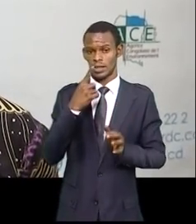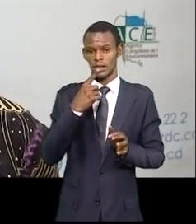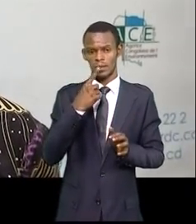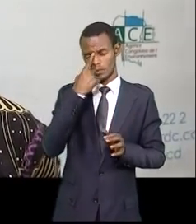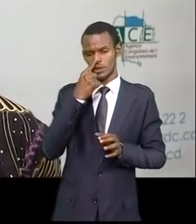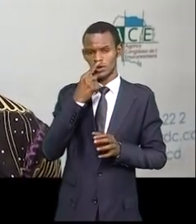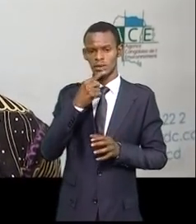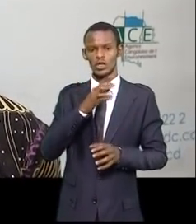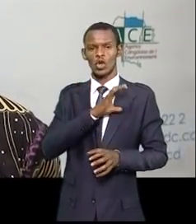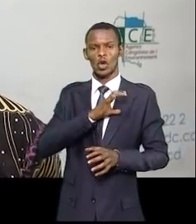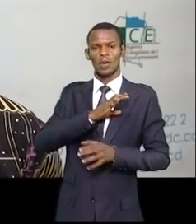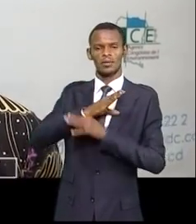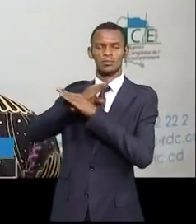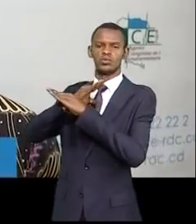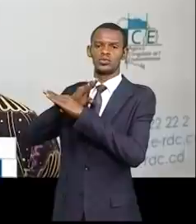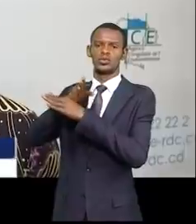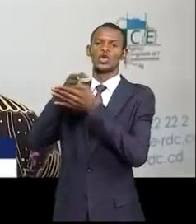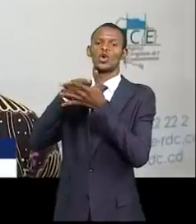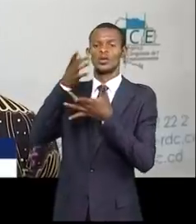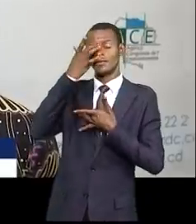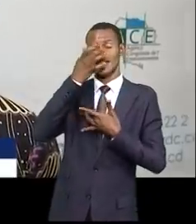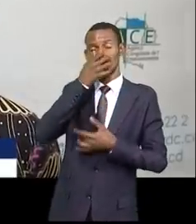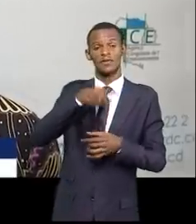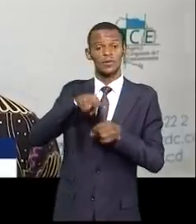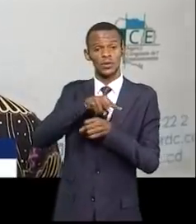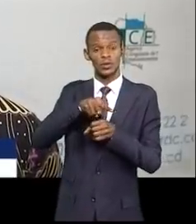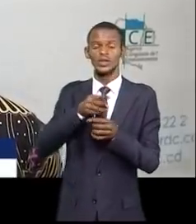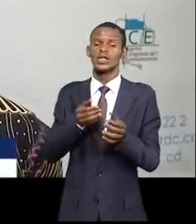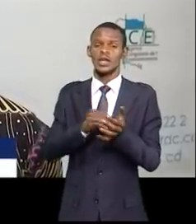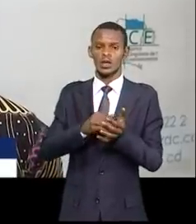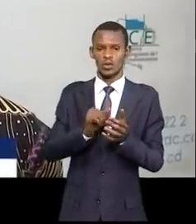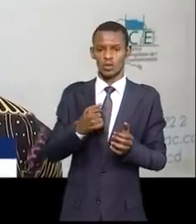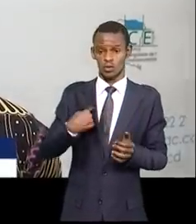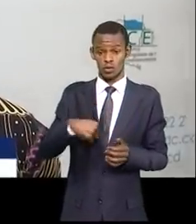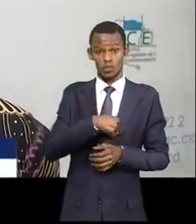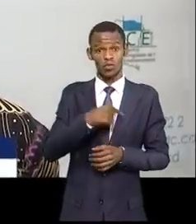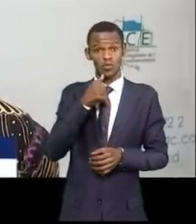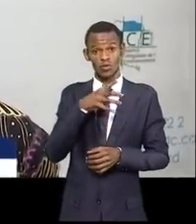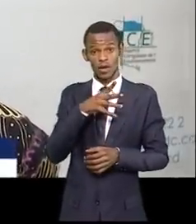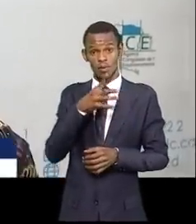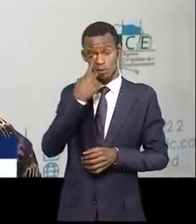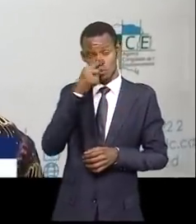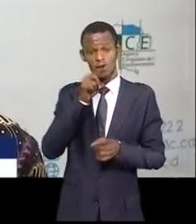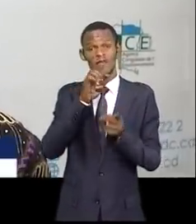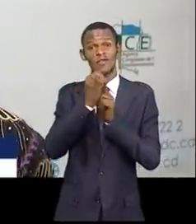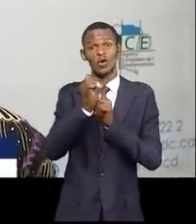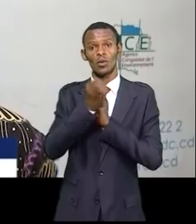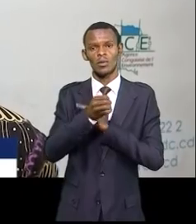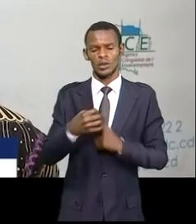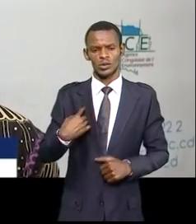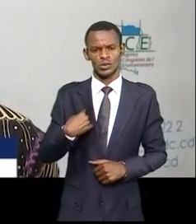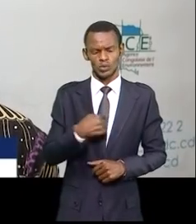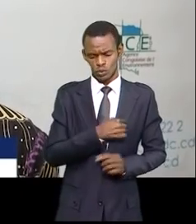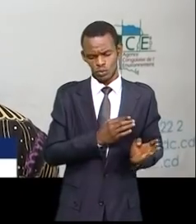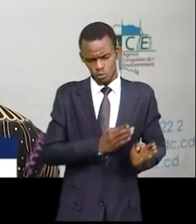qui sont prônées par le chef de l'état mais aussi en tant que femme environnementalistes nous avons de mes yeux que nous